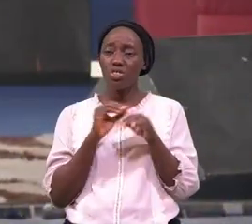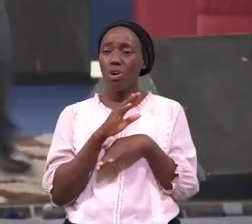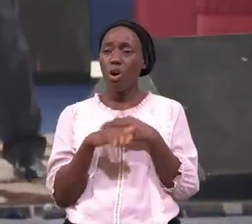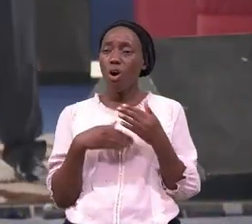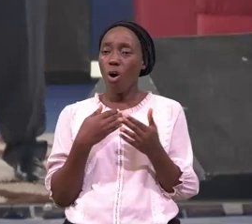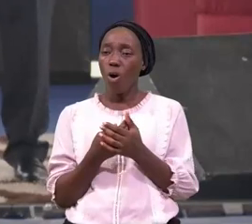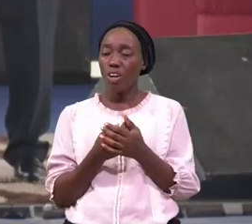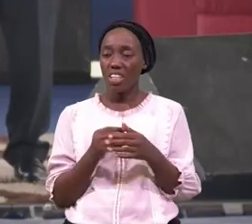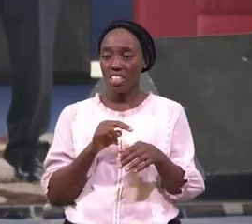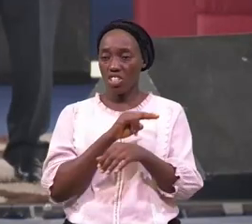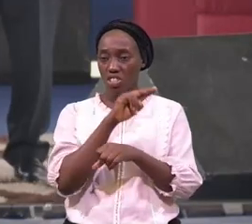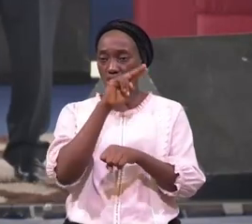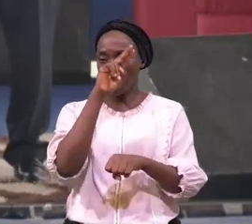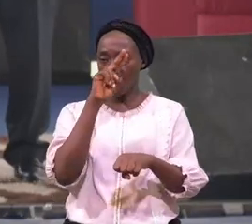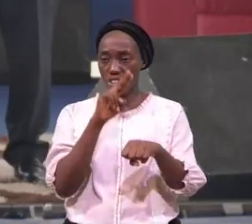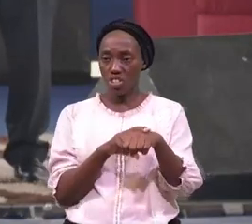Et faites de toutes les nations.